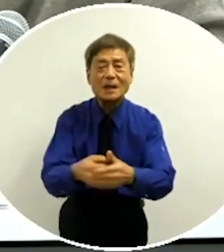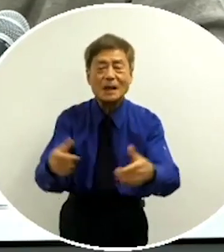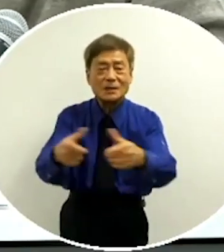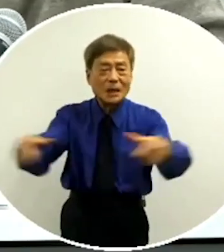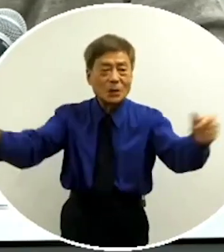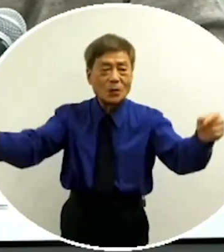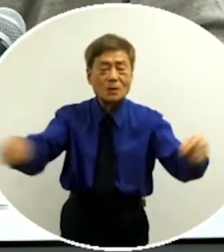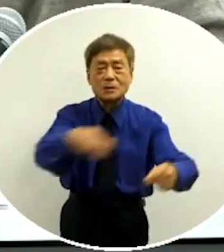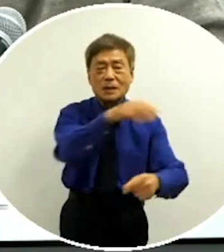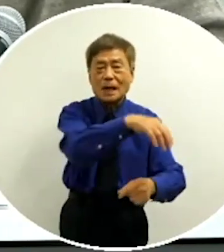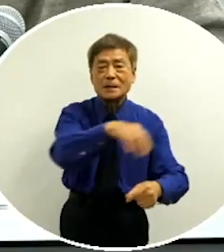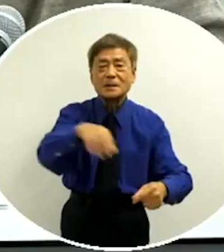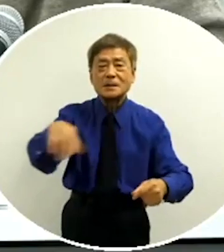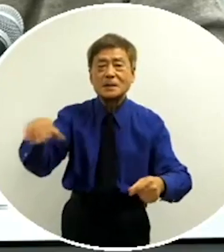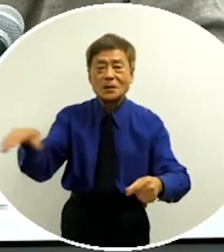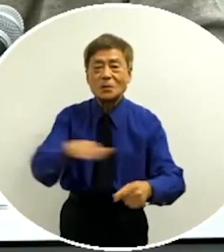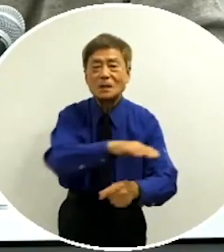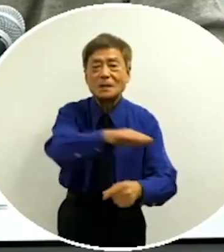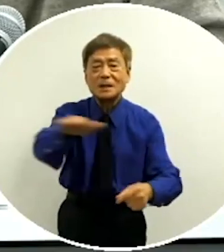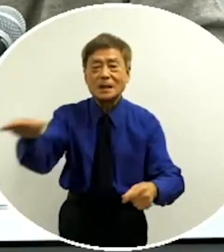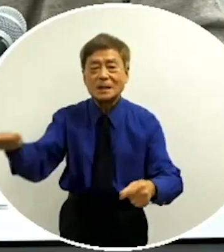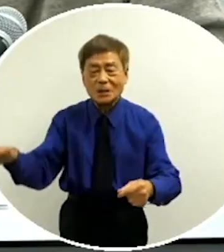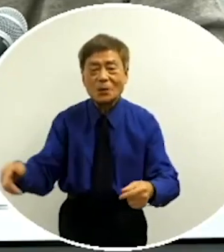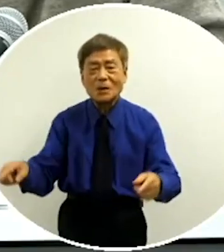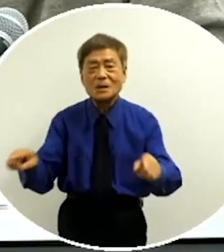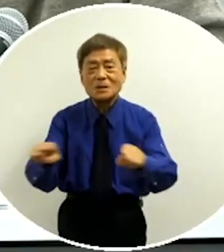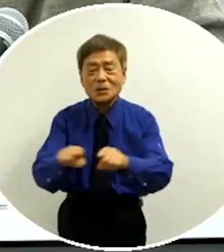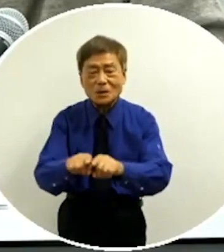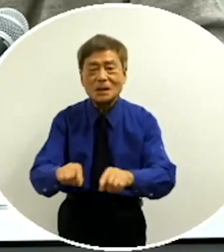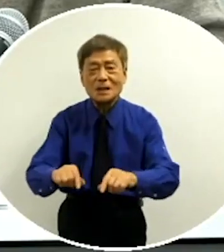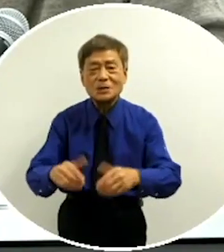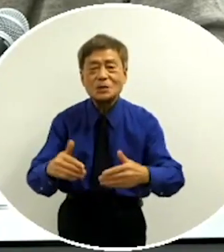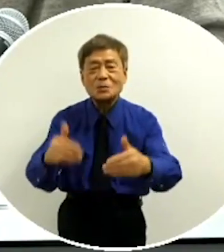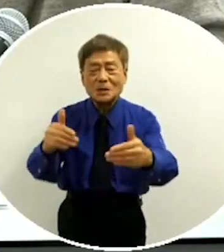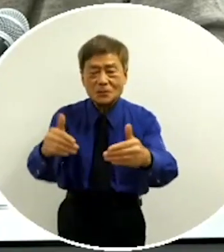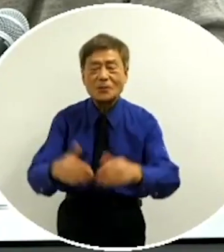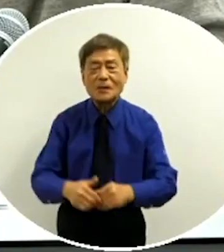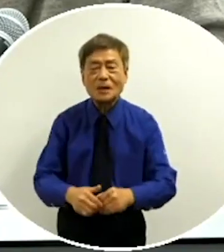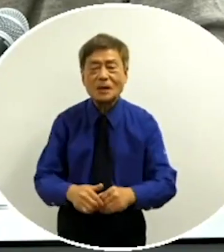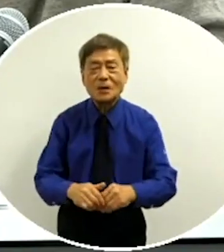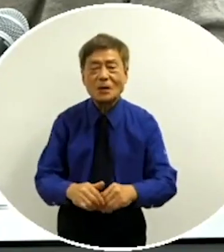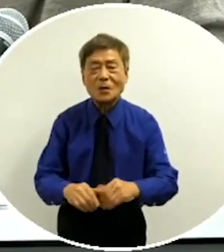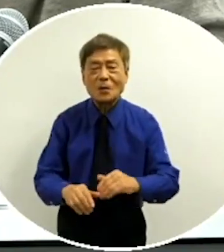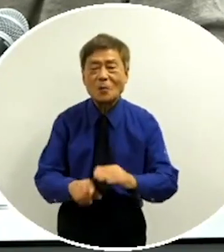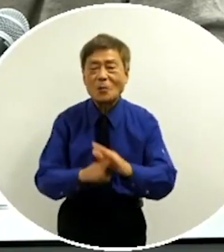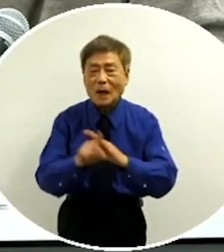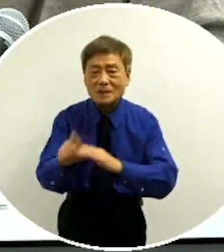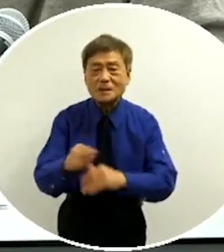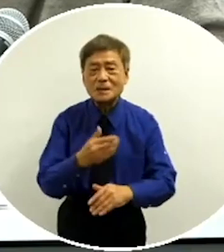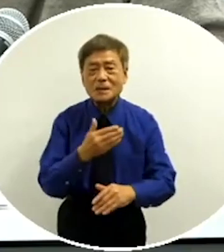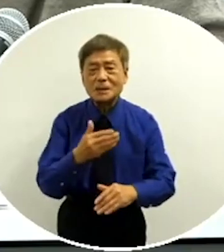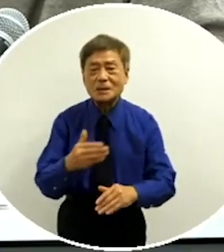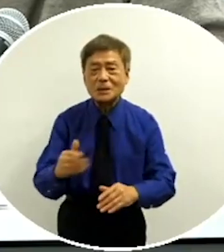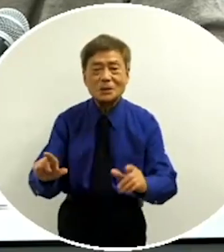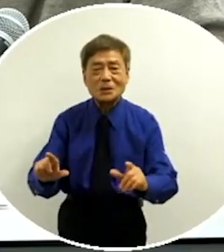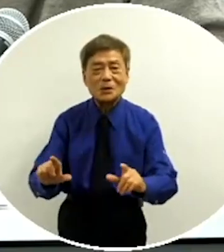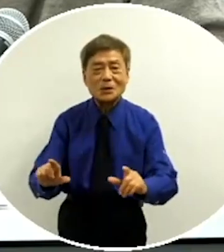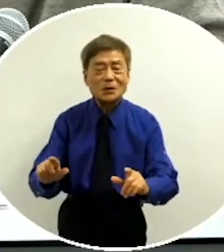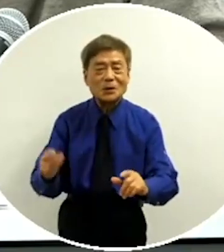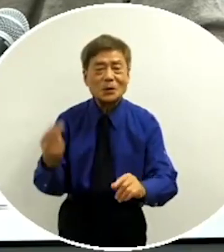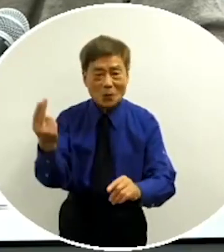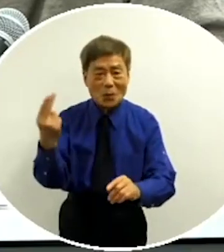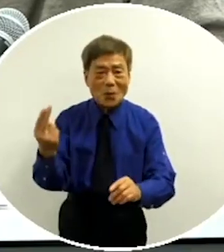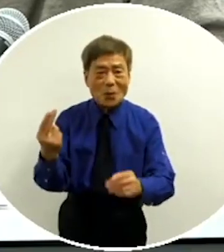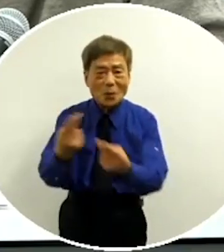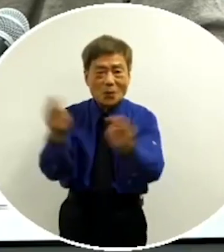aki もしれないと思っていますでもやっぱり大事なのは地域課題にょあの当方から何かを言われるっていうよりもですね